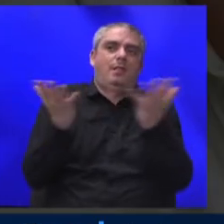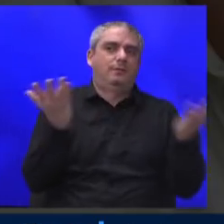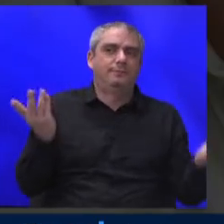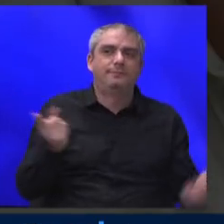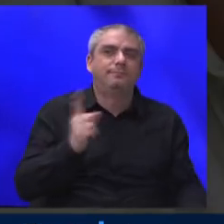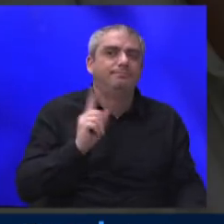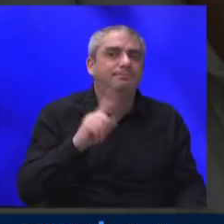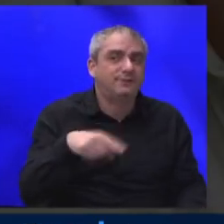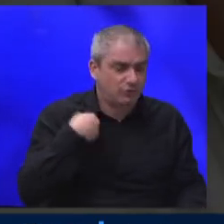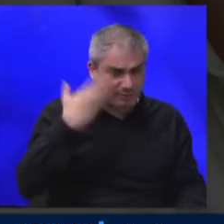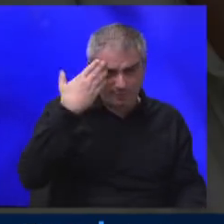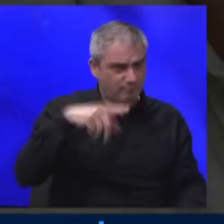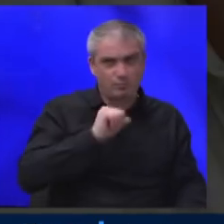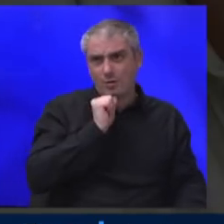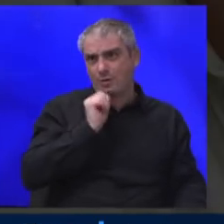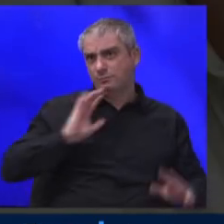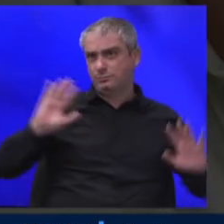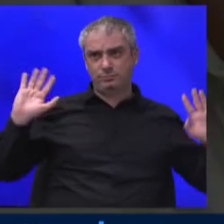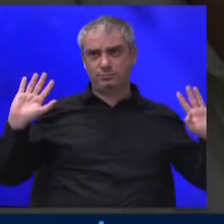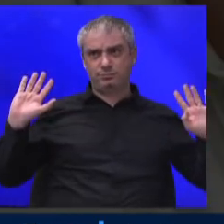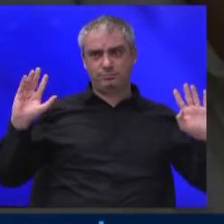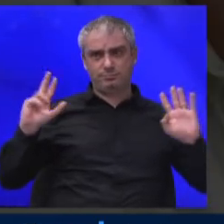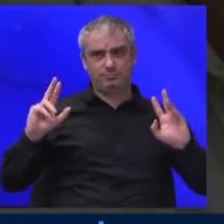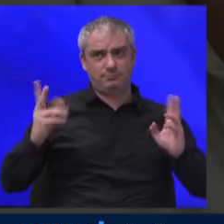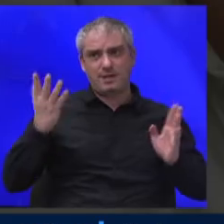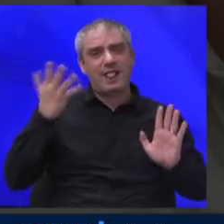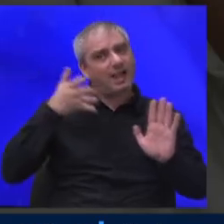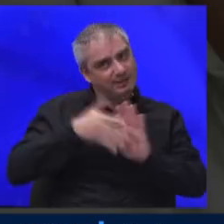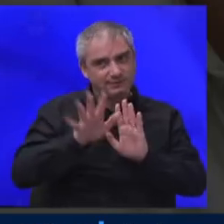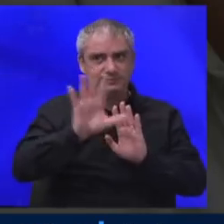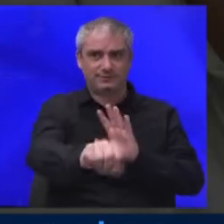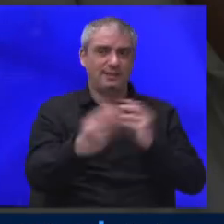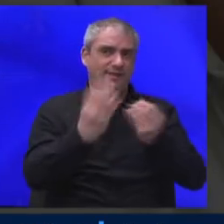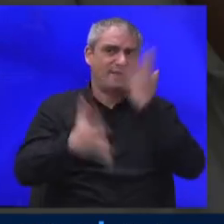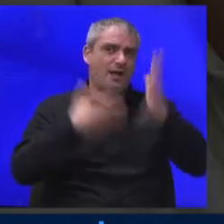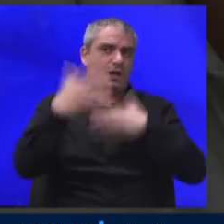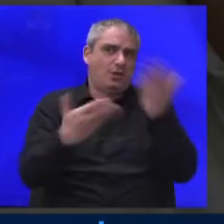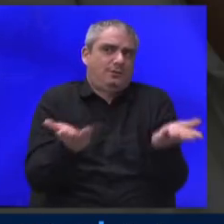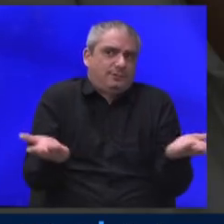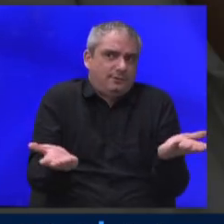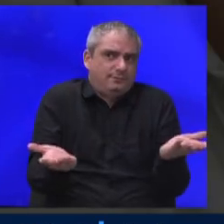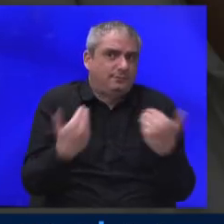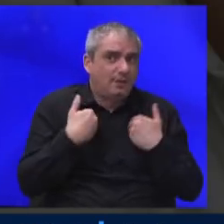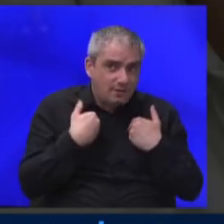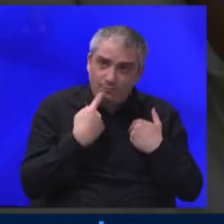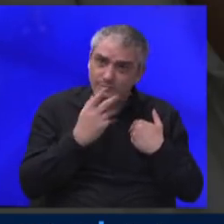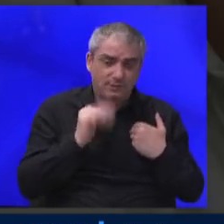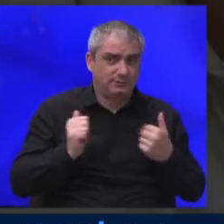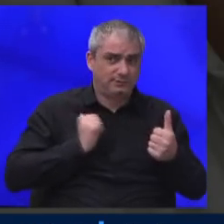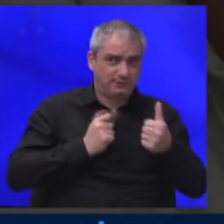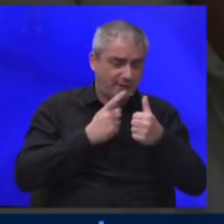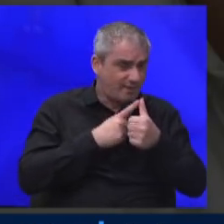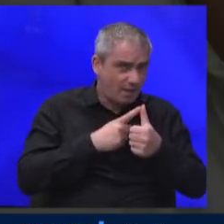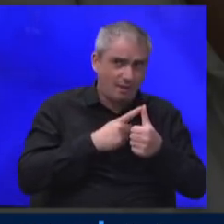כל מי שאני מכיר לא התנדב להכניס את היד לתוך התפוח הלוהט הזה. אגב, אני אומר את זה